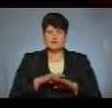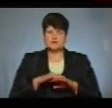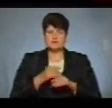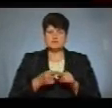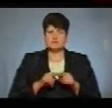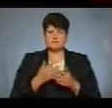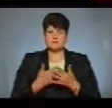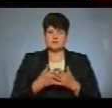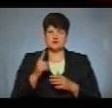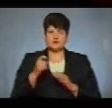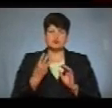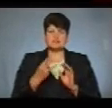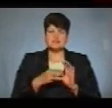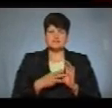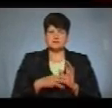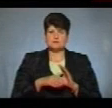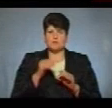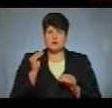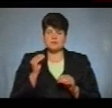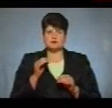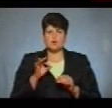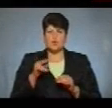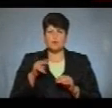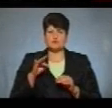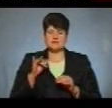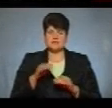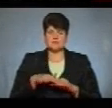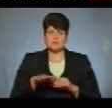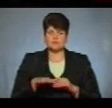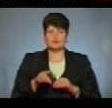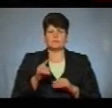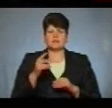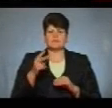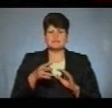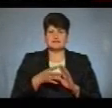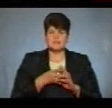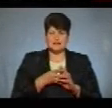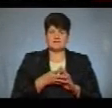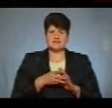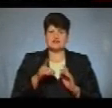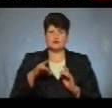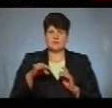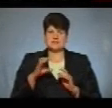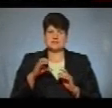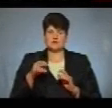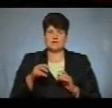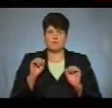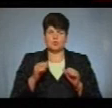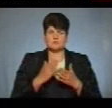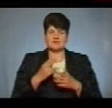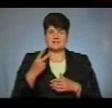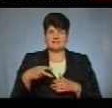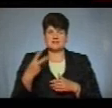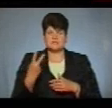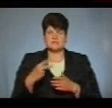приблизно 138 обранців, від «Опозиційної платформи «За життя» – 29. «Європейська солідарність» може мати в Раді 22